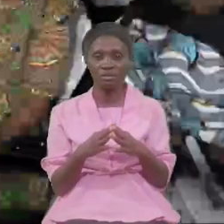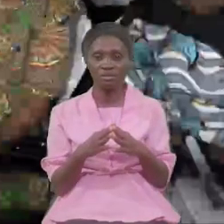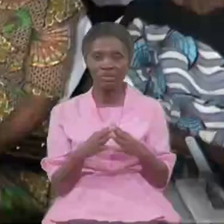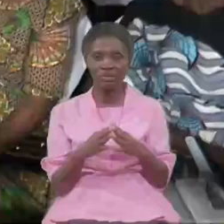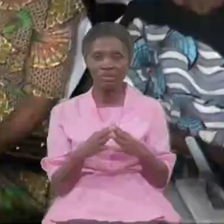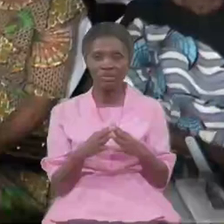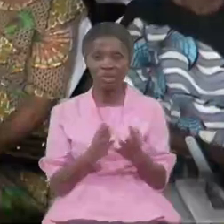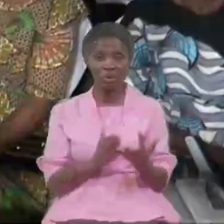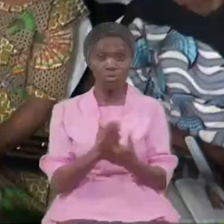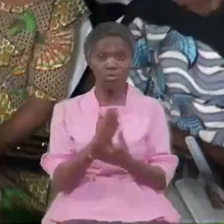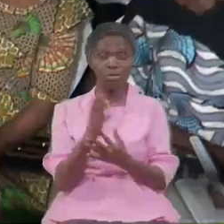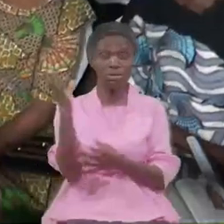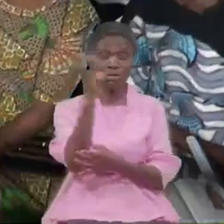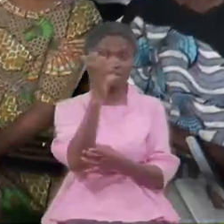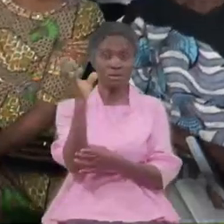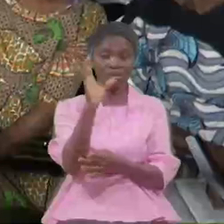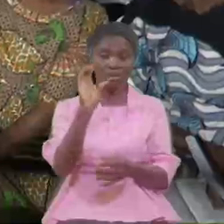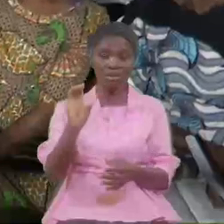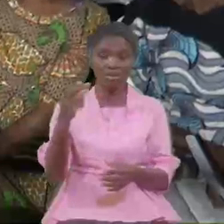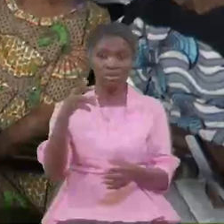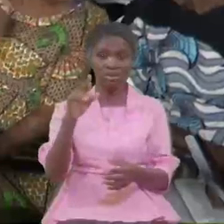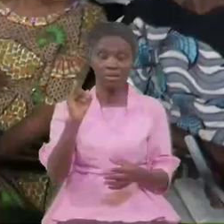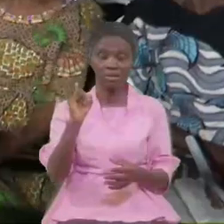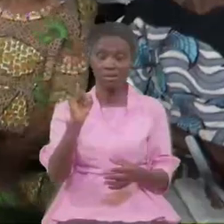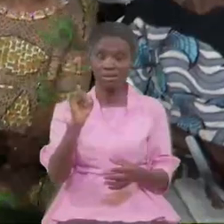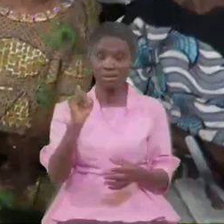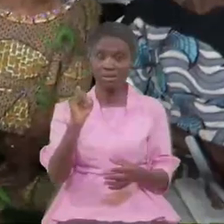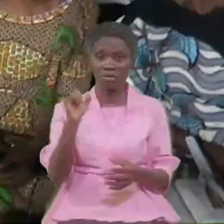Que ce soit au temps de Noël,